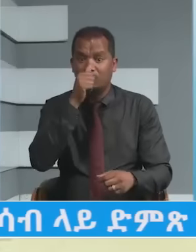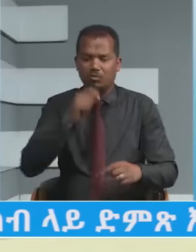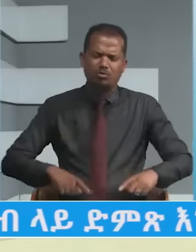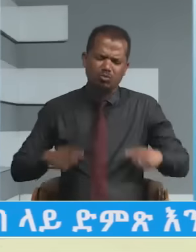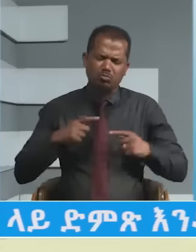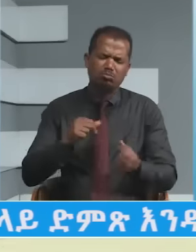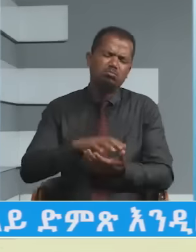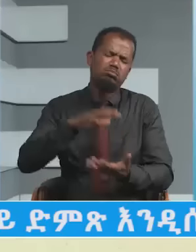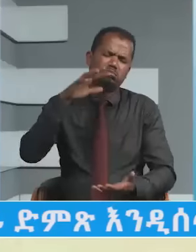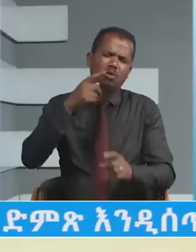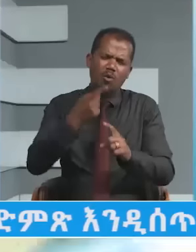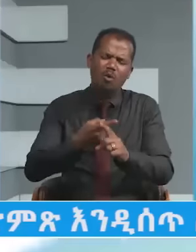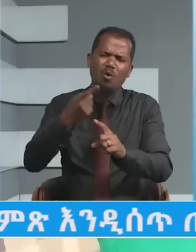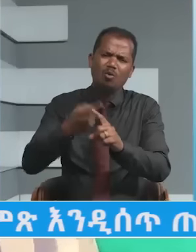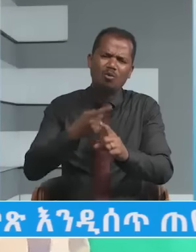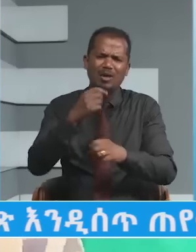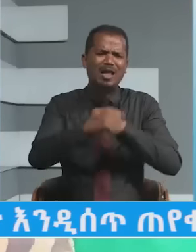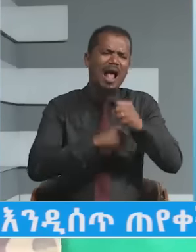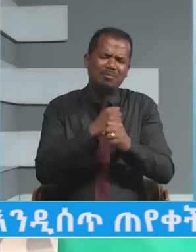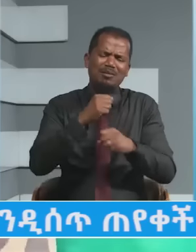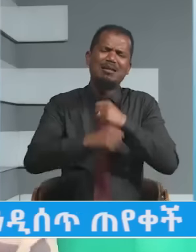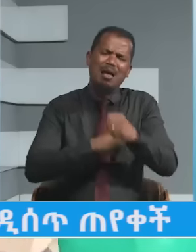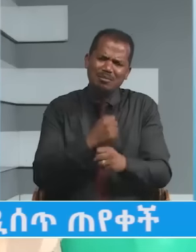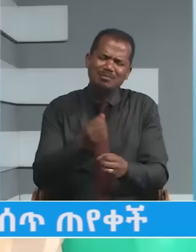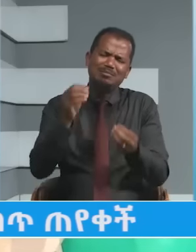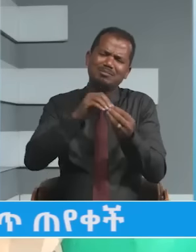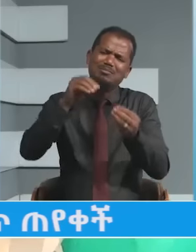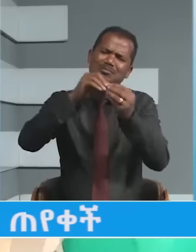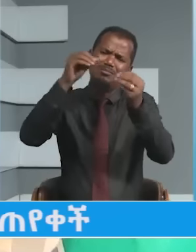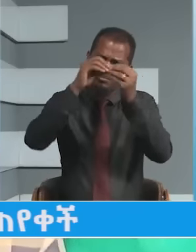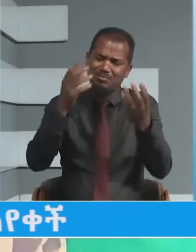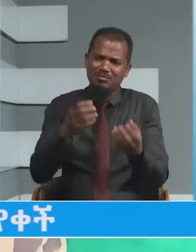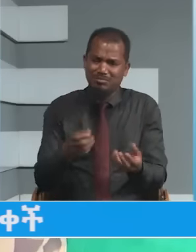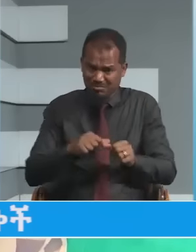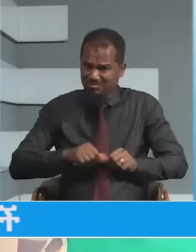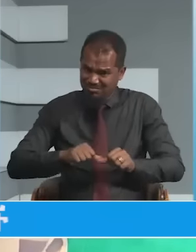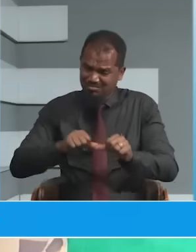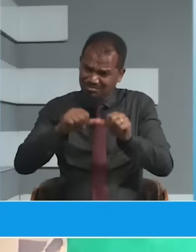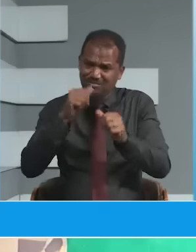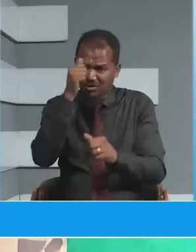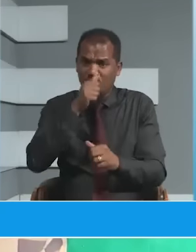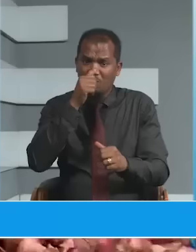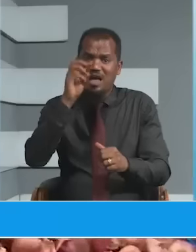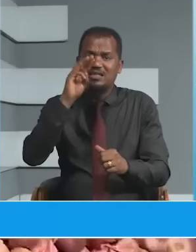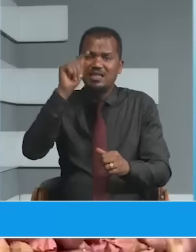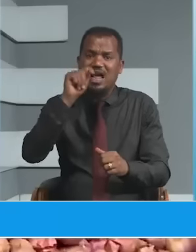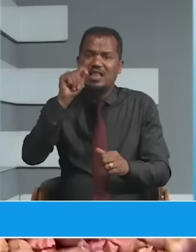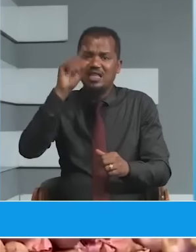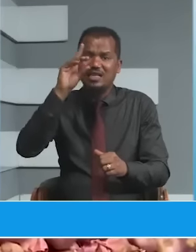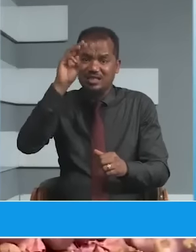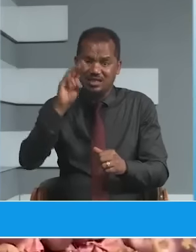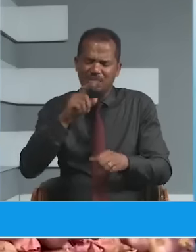በኢትዮጵያ የኑሮ ውድነት ከወር እስከ ወር ከዓመት እስከ ዓመት በየጊዜው ማሻቀቡና ተባብሶ መቀጠሉን የኢትዮጵያ ስታትስቲክስ